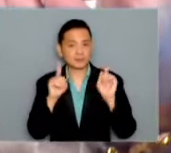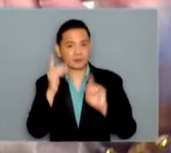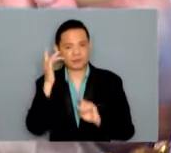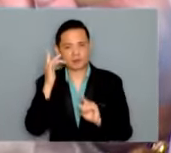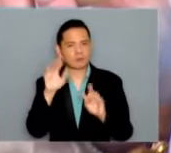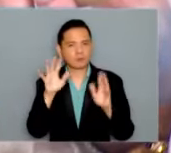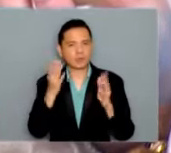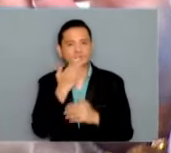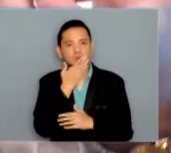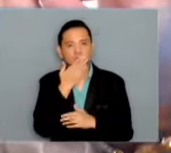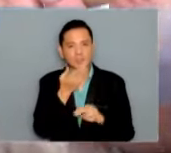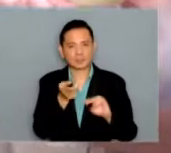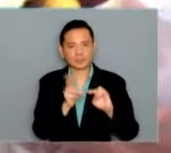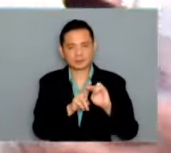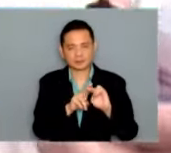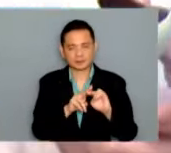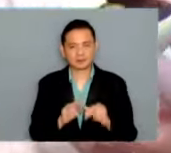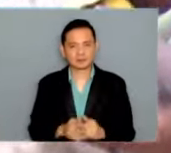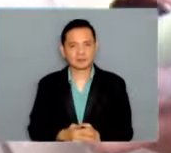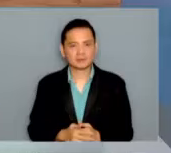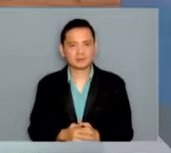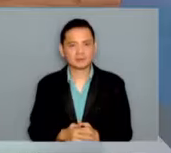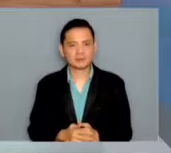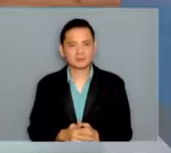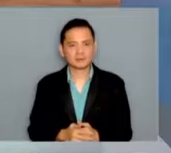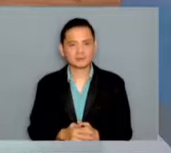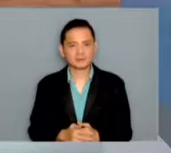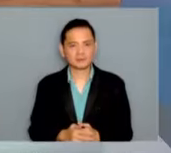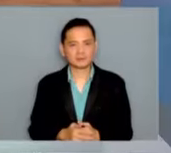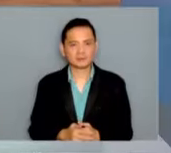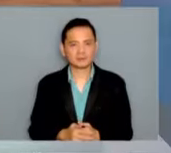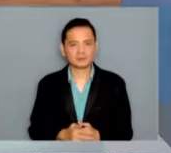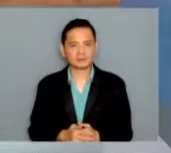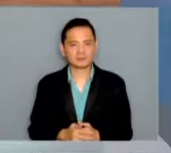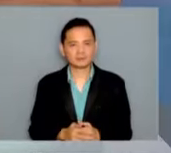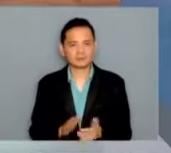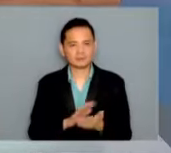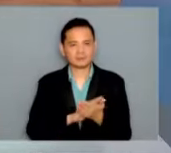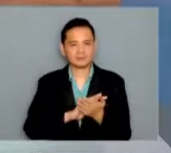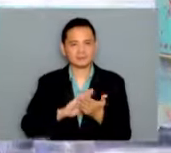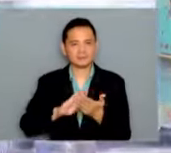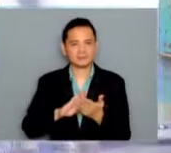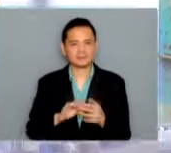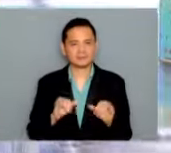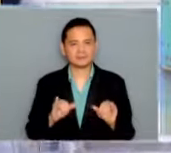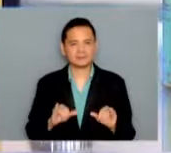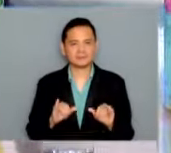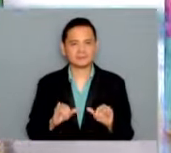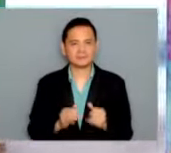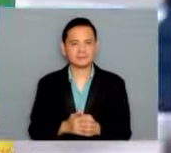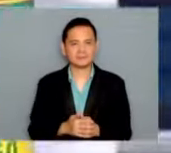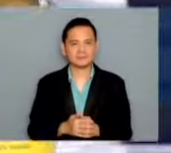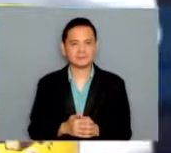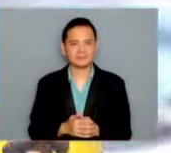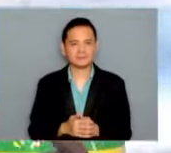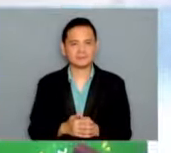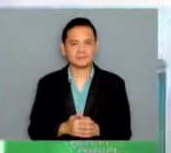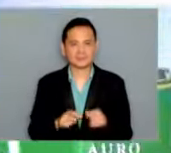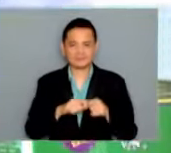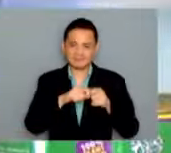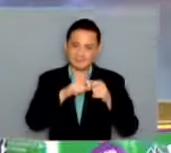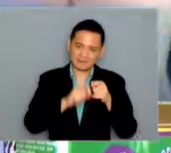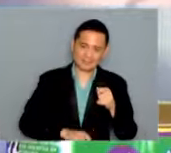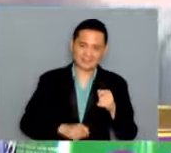sugar. Tapos we added, covered it and rolled it in dark chocolate. Tapos crispy pa siya. So, diretso bukas na eh, no? Wala nang